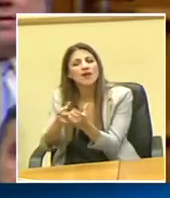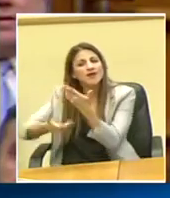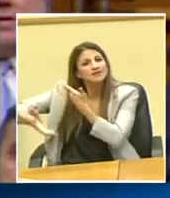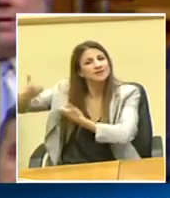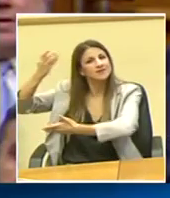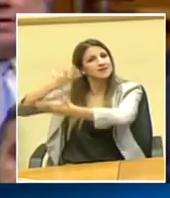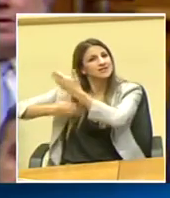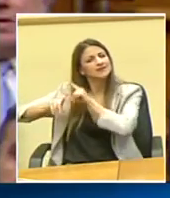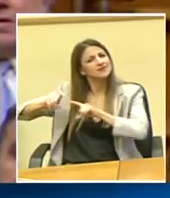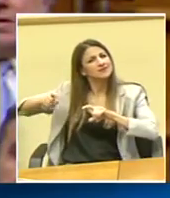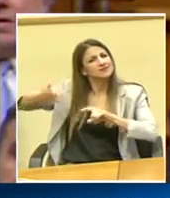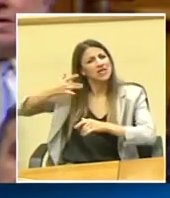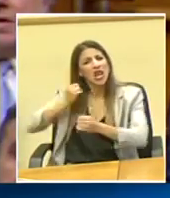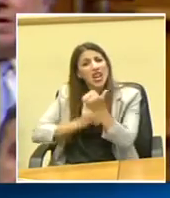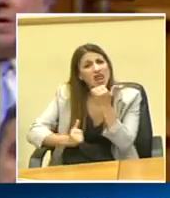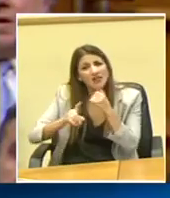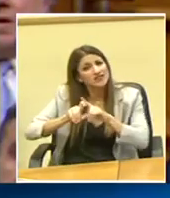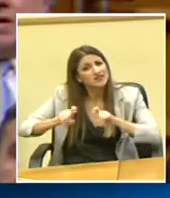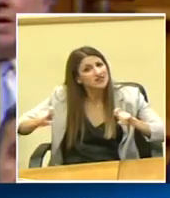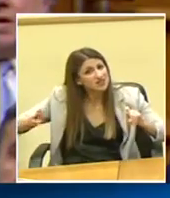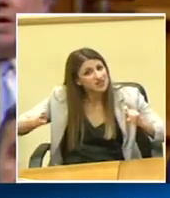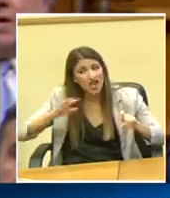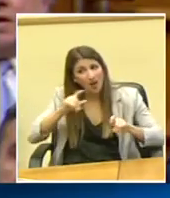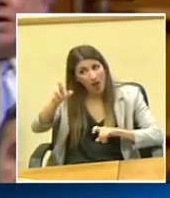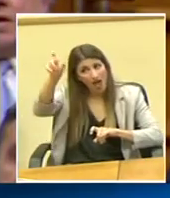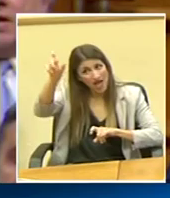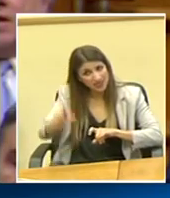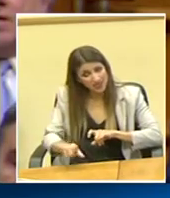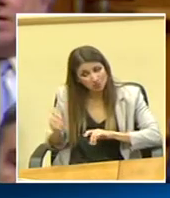πολύ φοβάμαι ότι σε αυτή την προσωπική